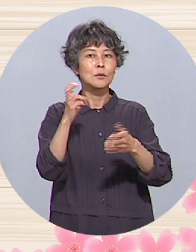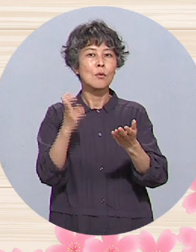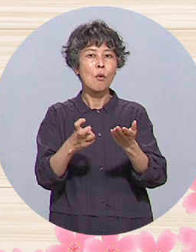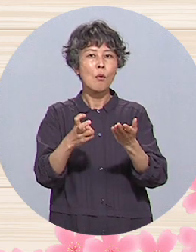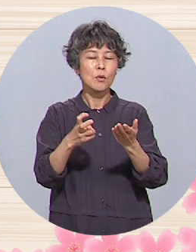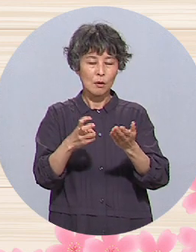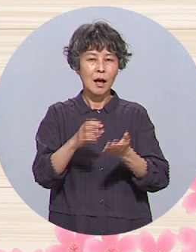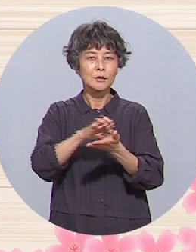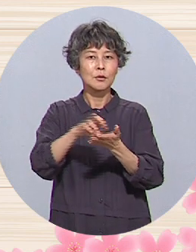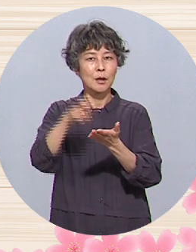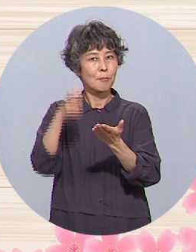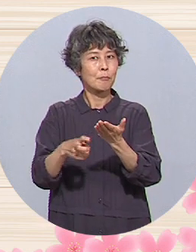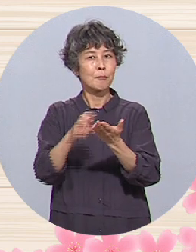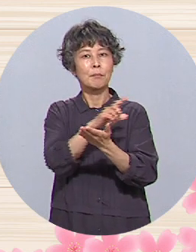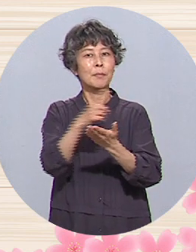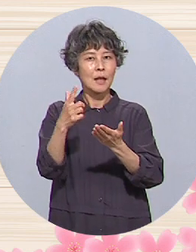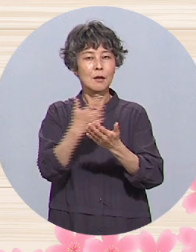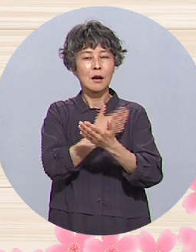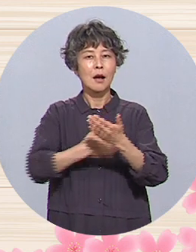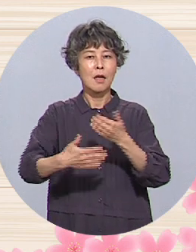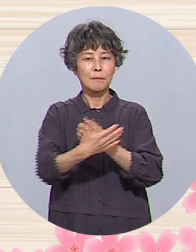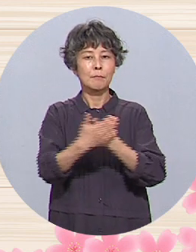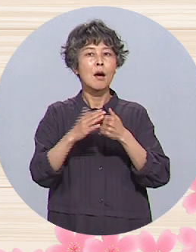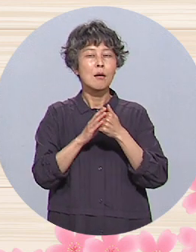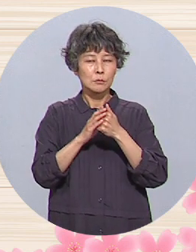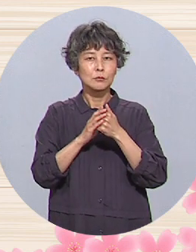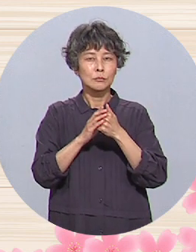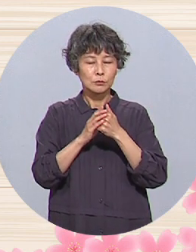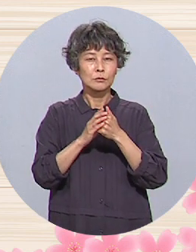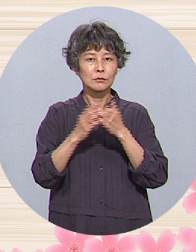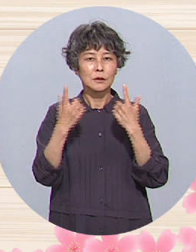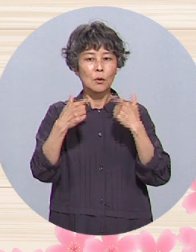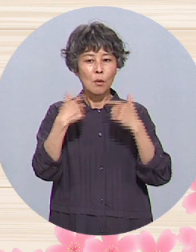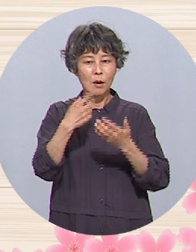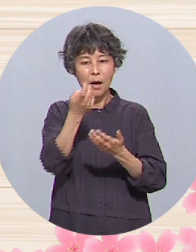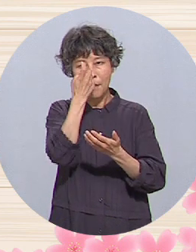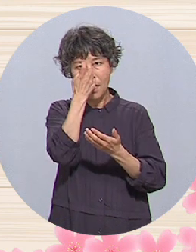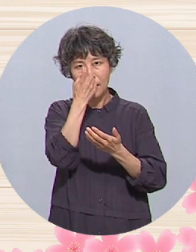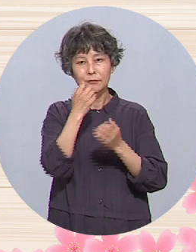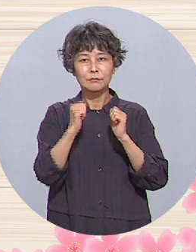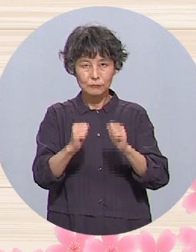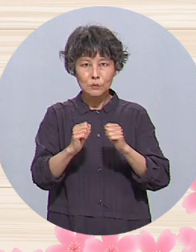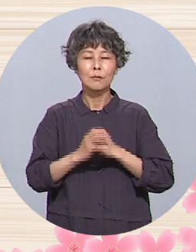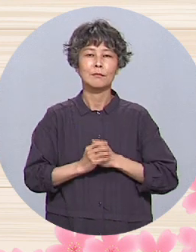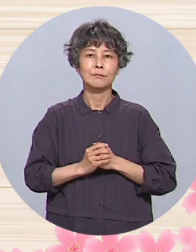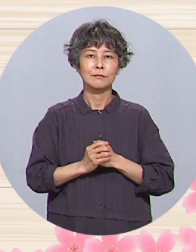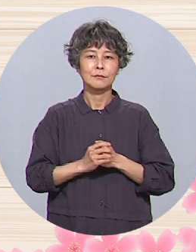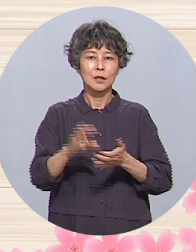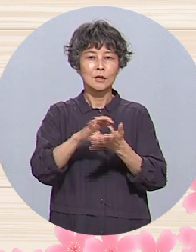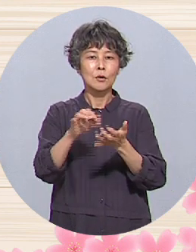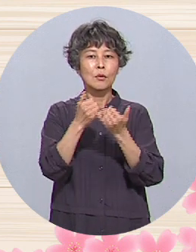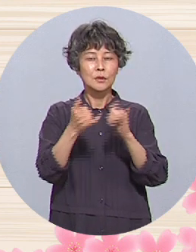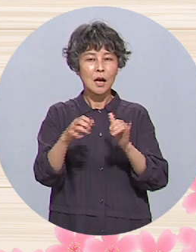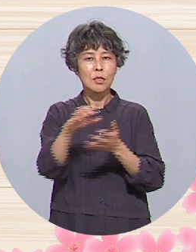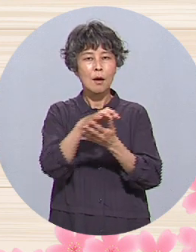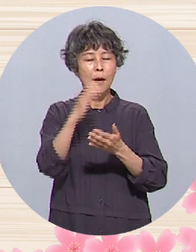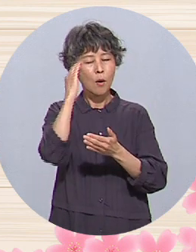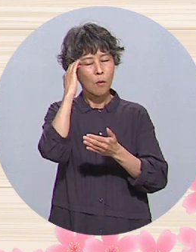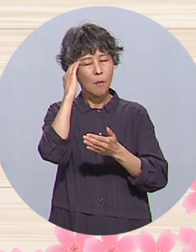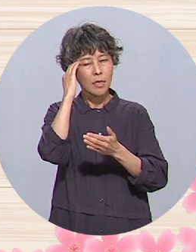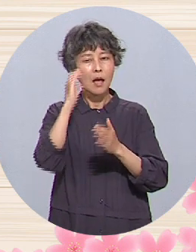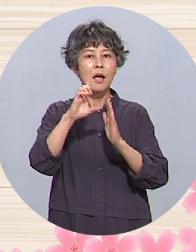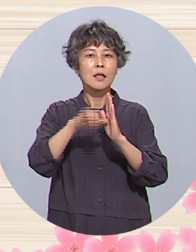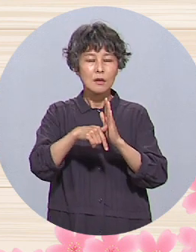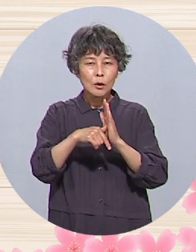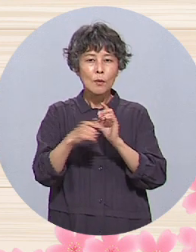などトラブルから身を守るルールもありますので、日頃から学んでおきましょう。消費者トラブルでお困りの際は